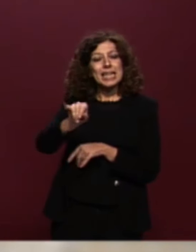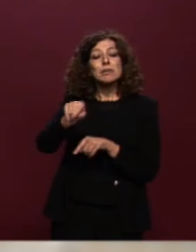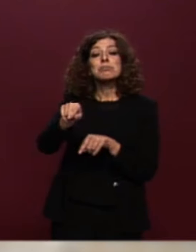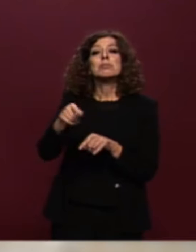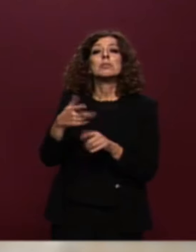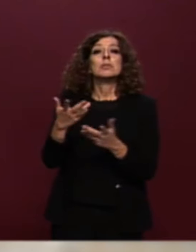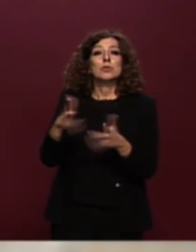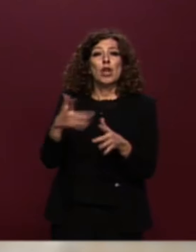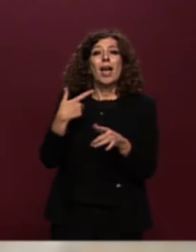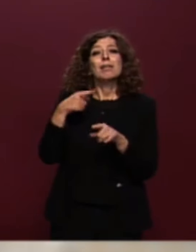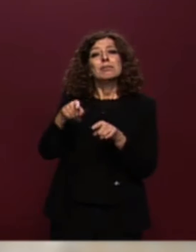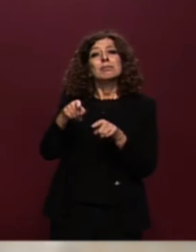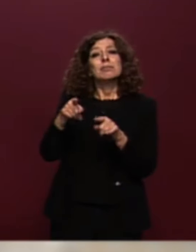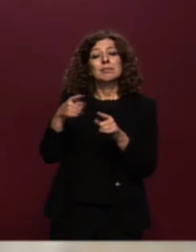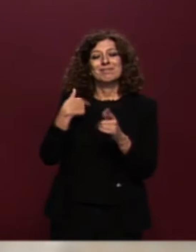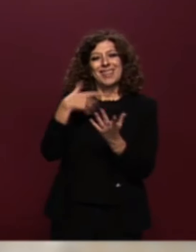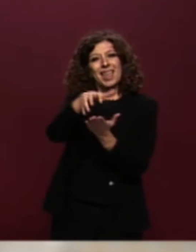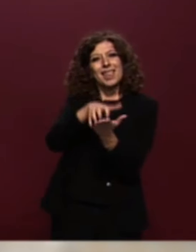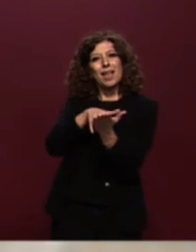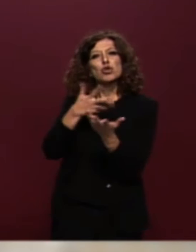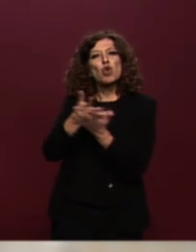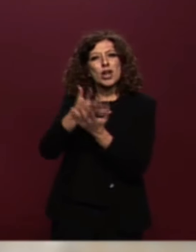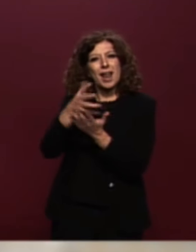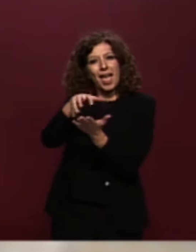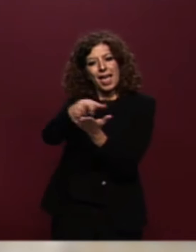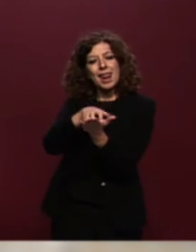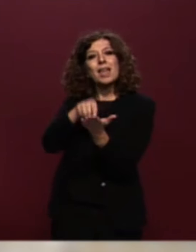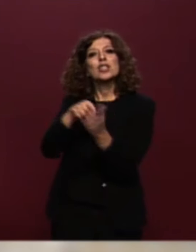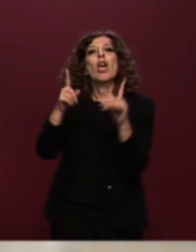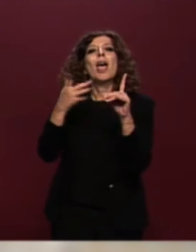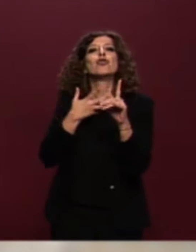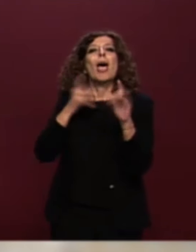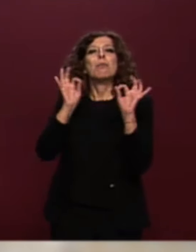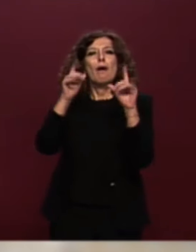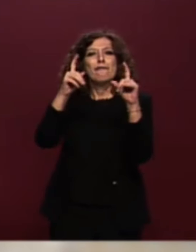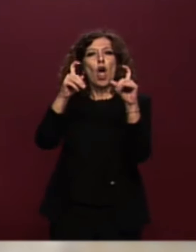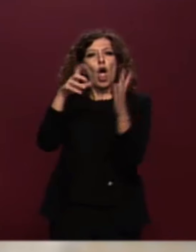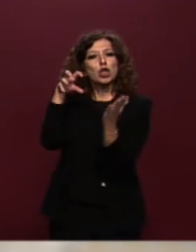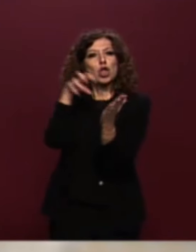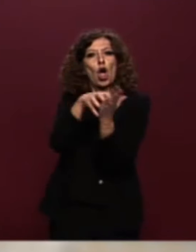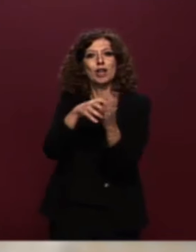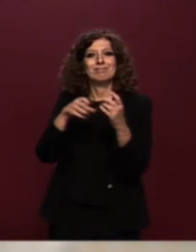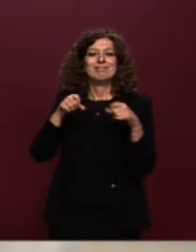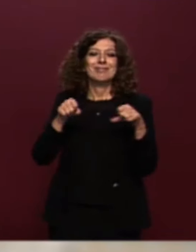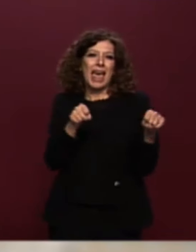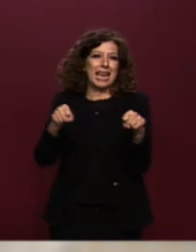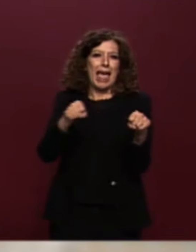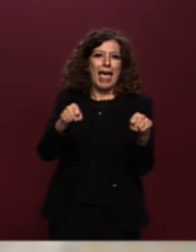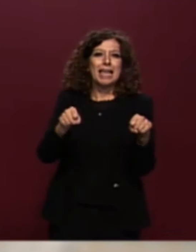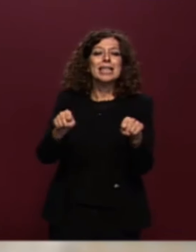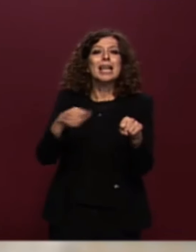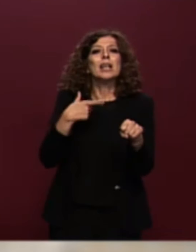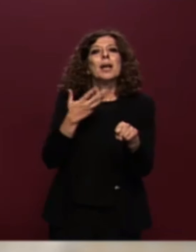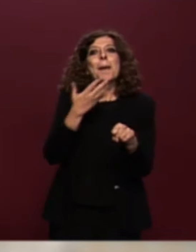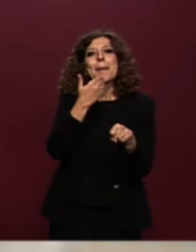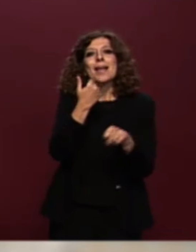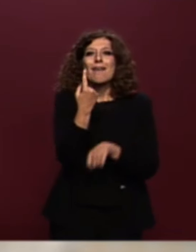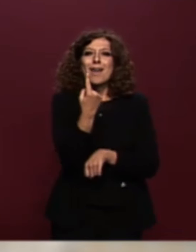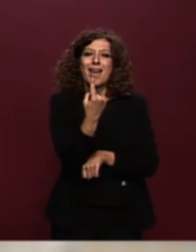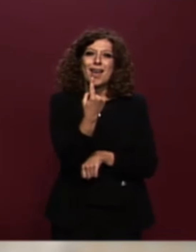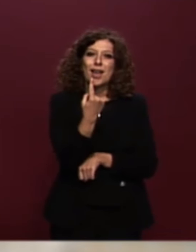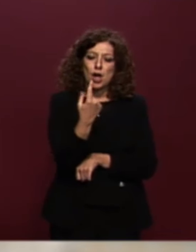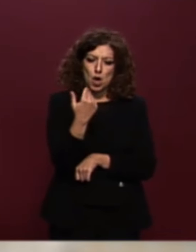purtroppo del suo ultimo pezzo giornalistico, in quella foto del rider mancava uno dei protagonisti, l'uomo che ha